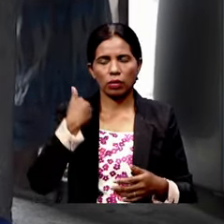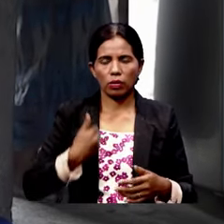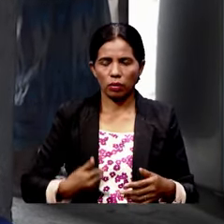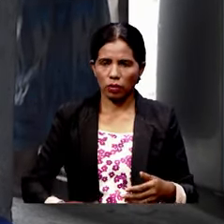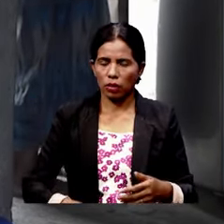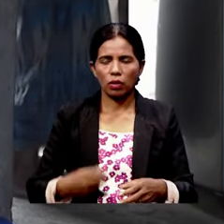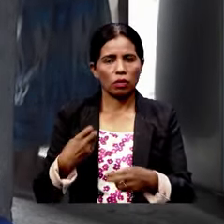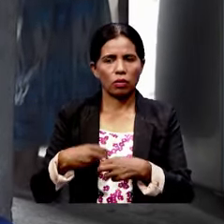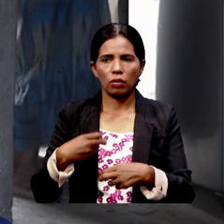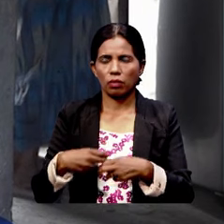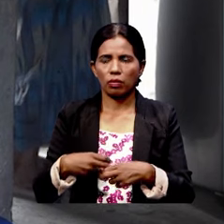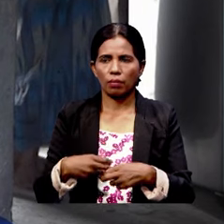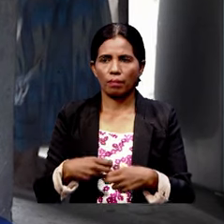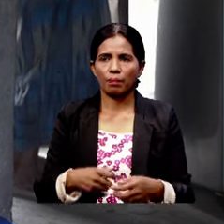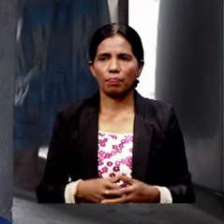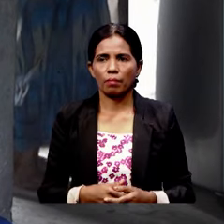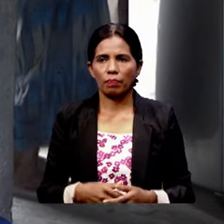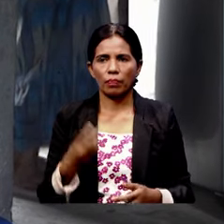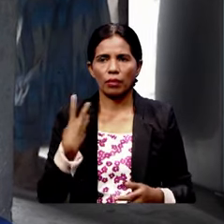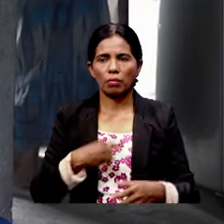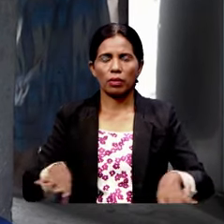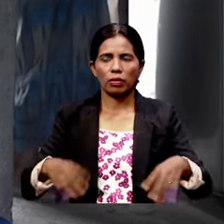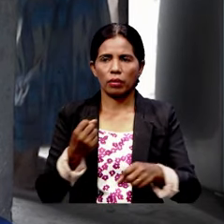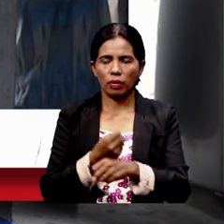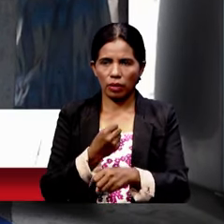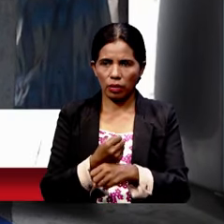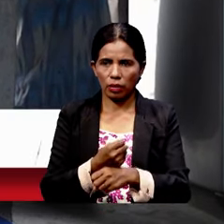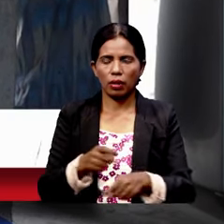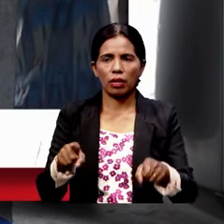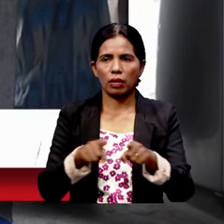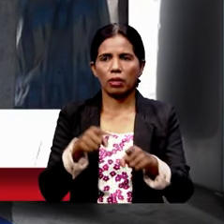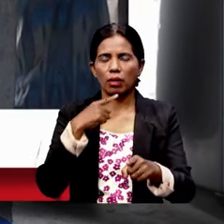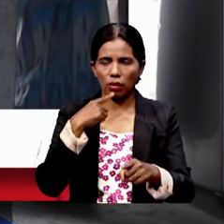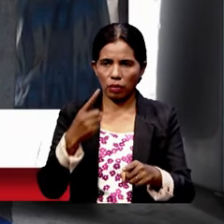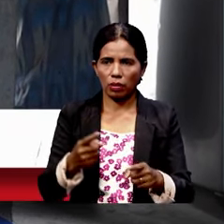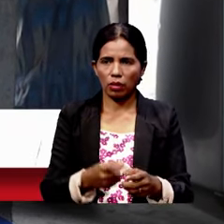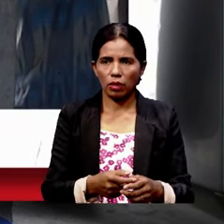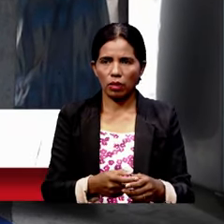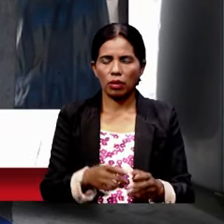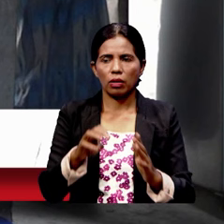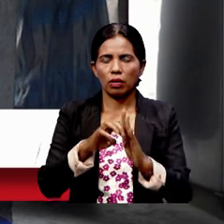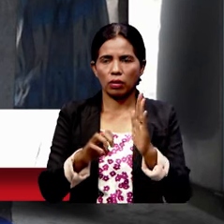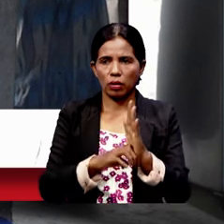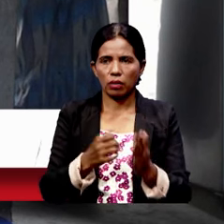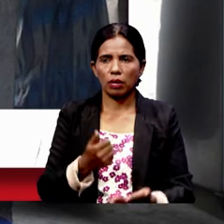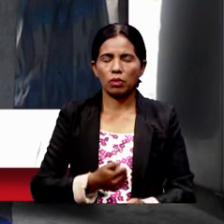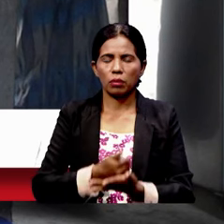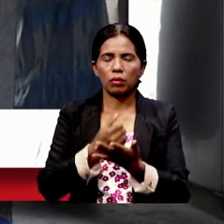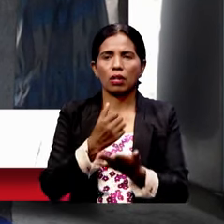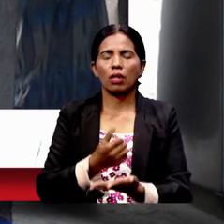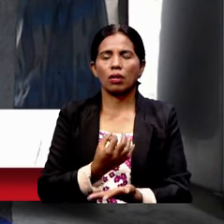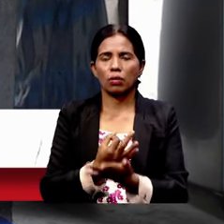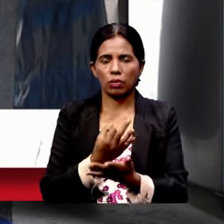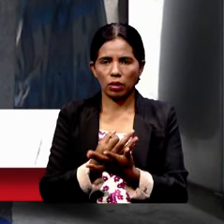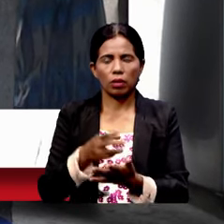mate, tane, a minha esforço ando, hanesan dadao kudihan ato estado, ato ajuda osang idane be ato